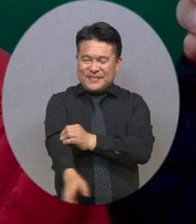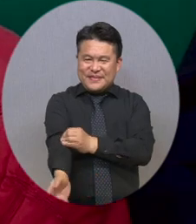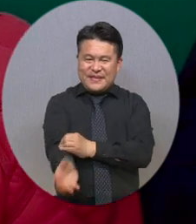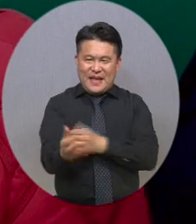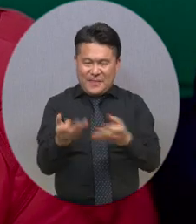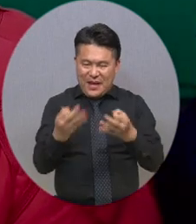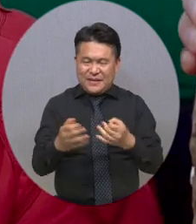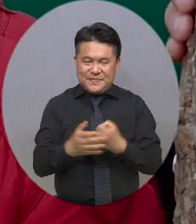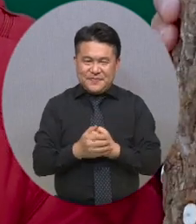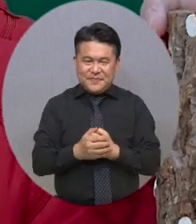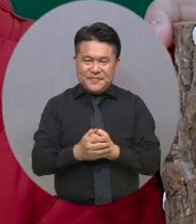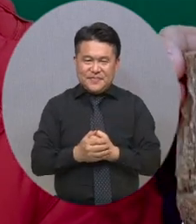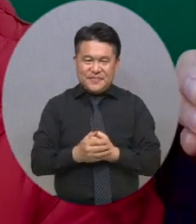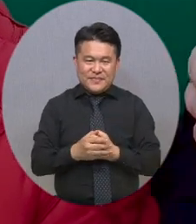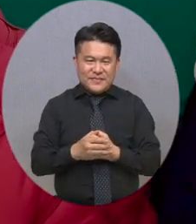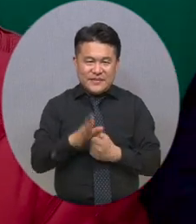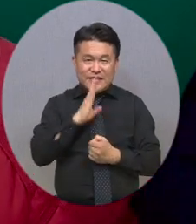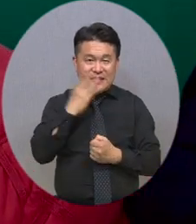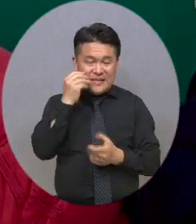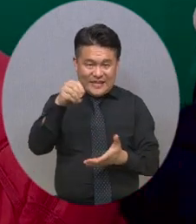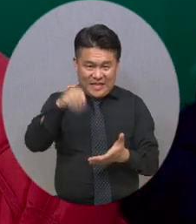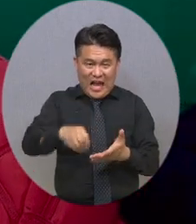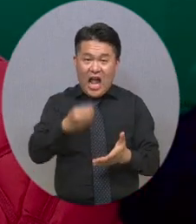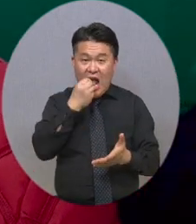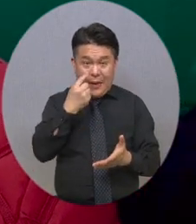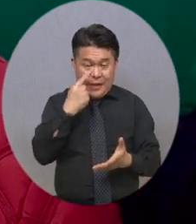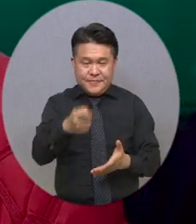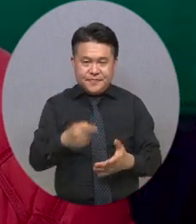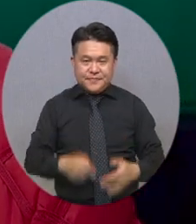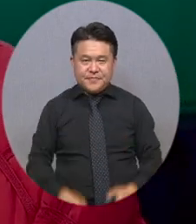참말로 참기름을 찍어서 전.